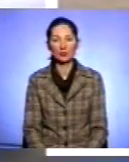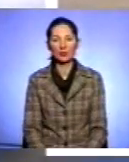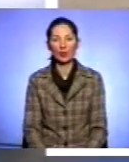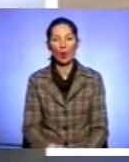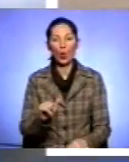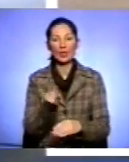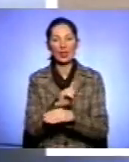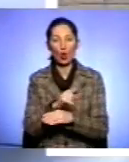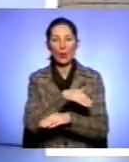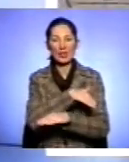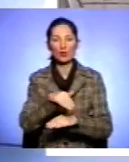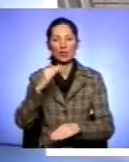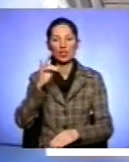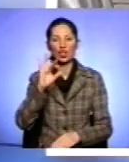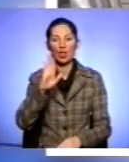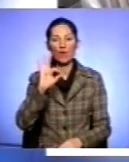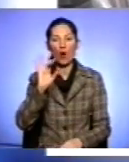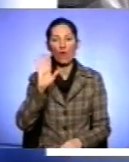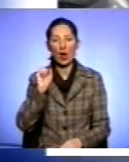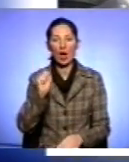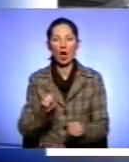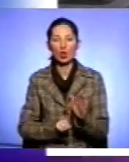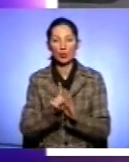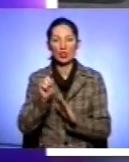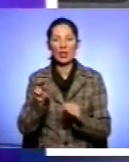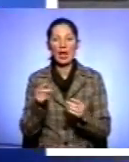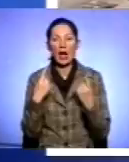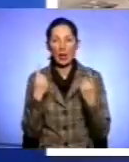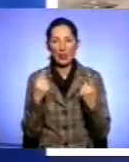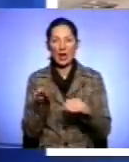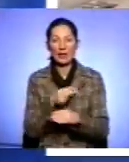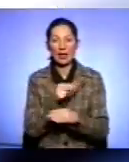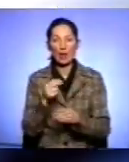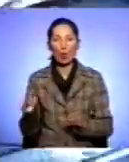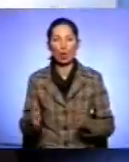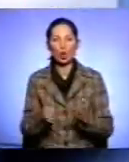У Тернополі на вулиці Жиова розпочали капітальний ремонт доріг.